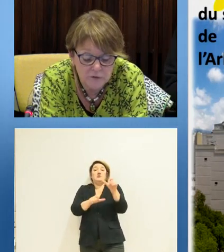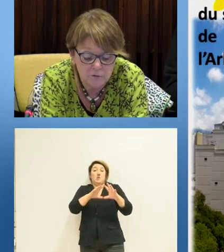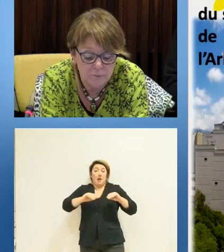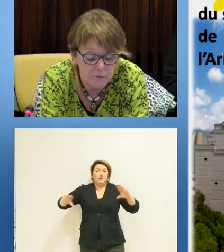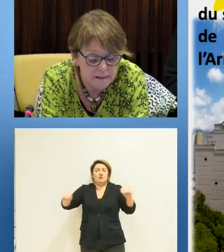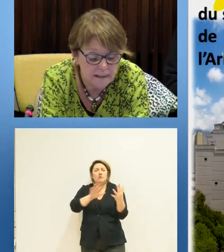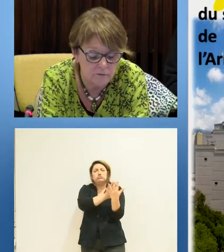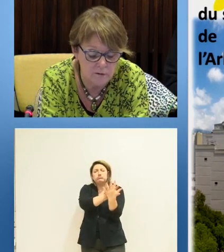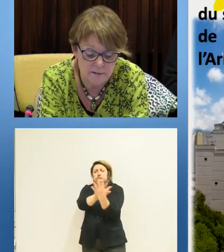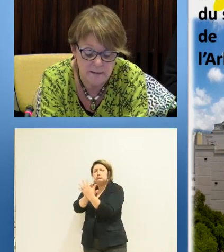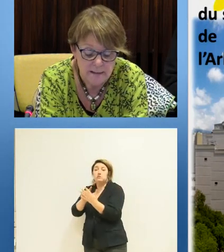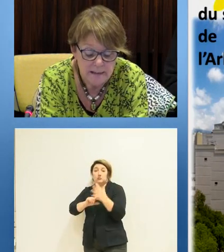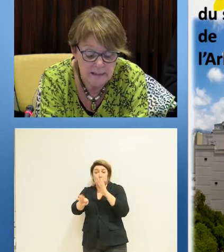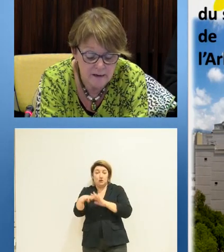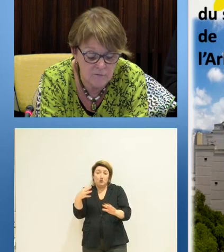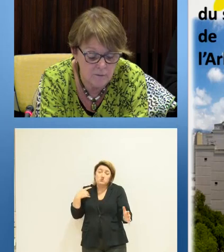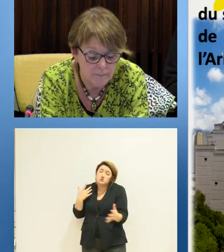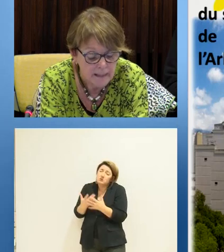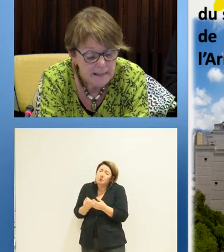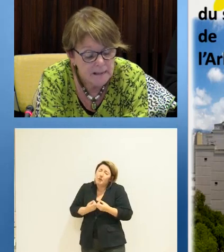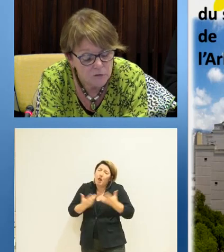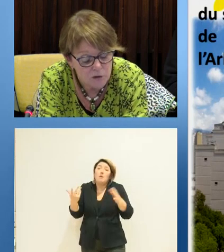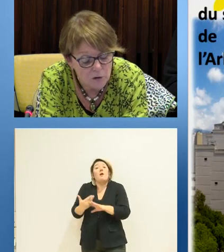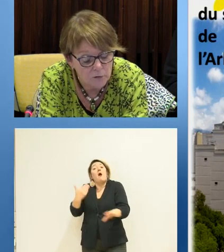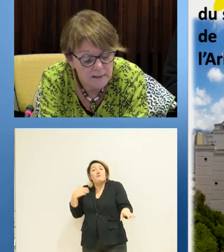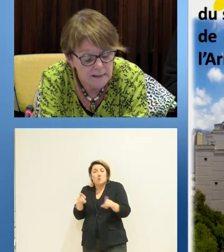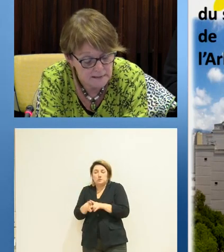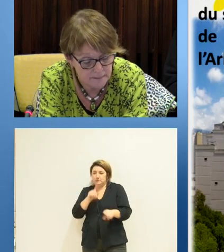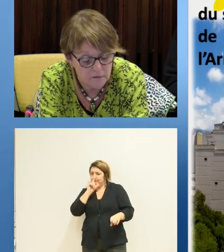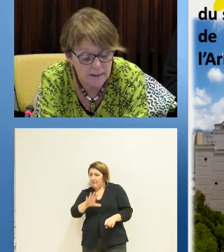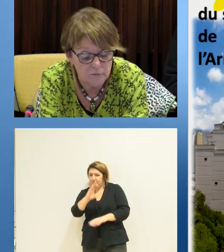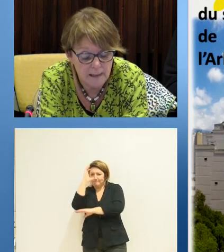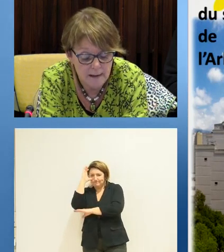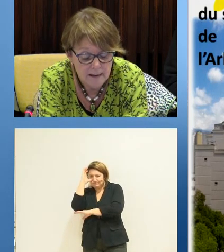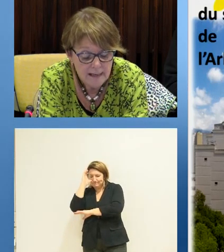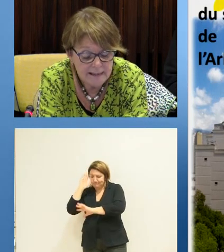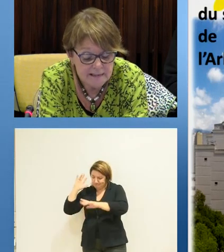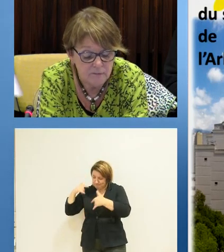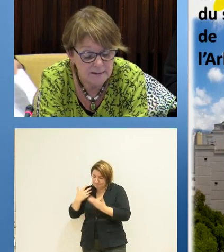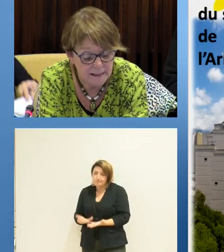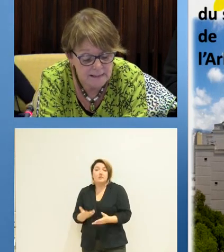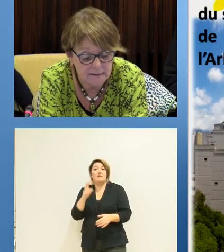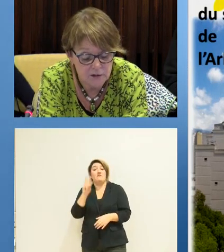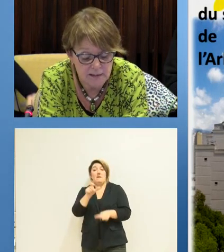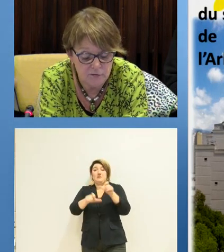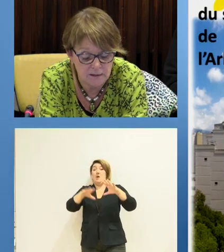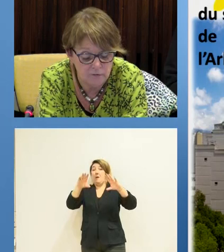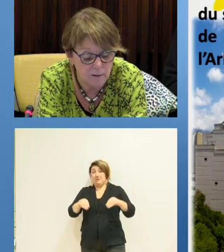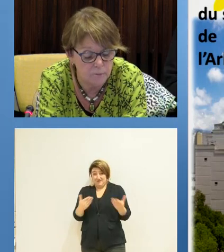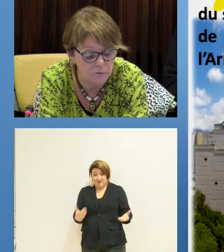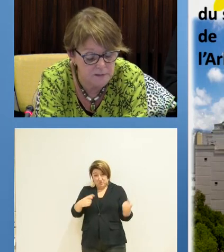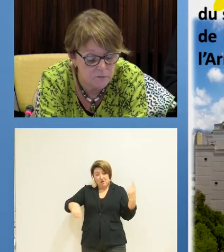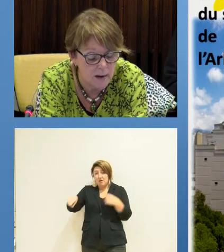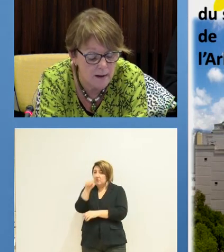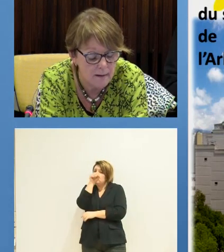rencontrés depuis 2014 et avant il ressort que les habitants actuels restent très attachés à ce territoire